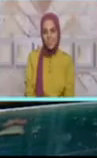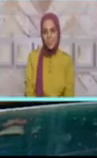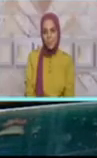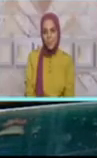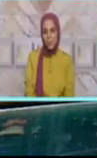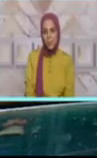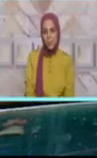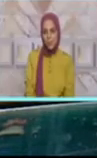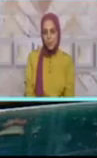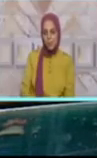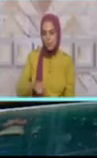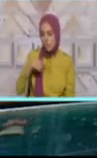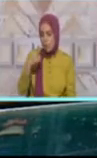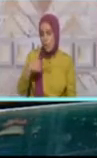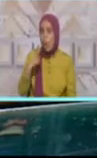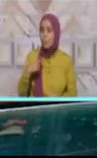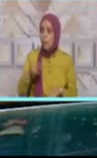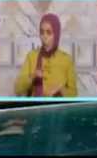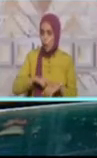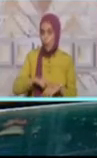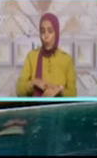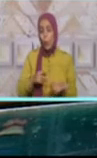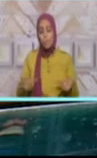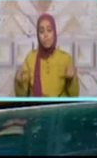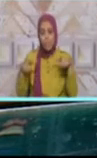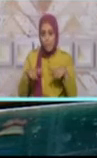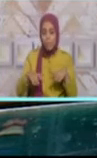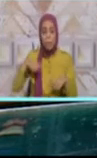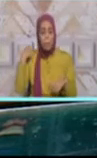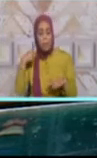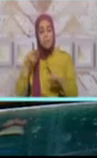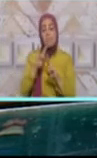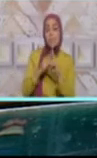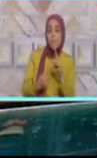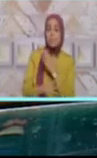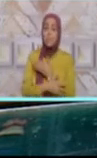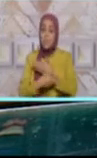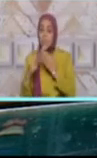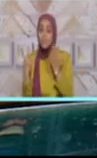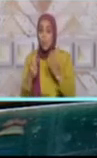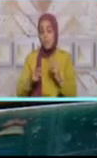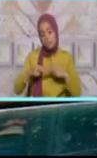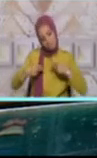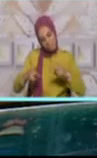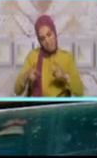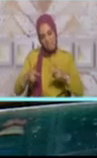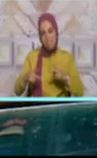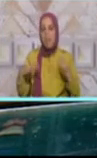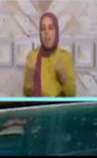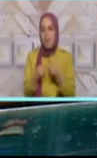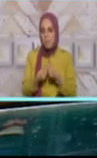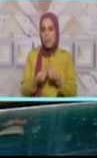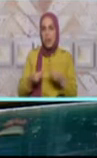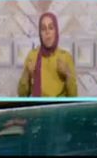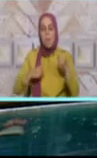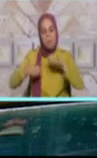لحضراتكم. زي ما قلت لحضراتكم أنه اجتماع مجلس الوزراء الأسبوعي أشاد بهذا الافتتاح المتعلق